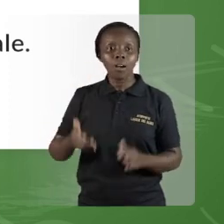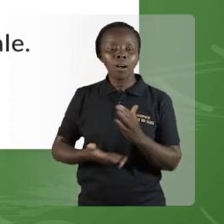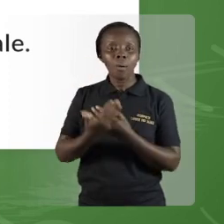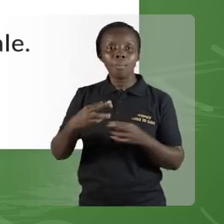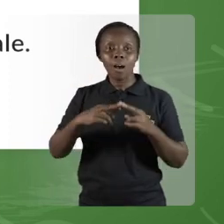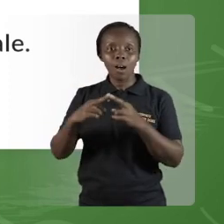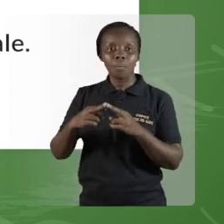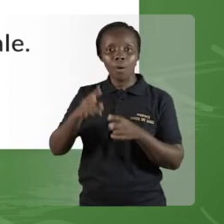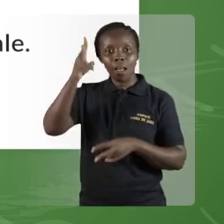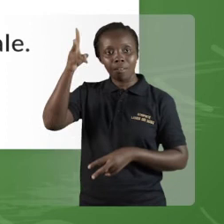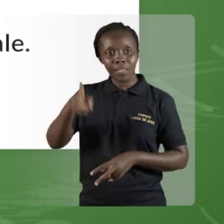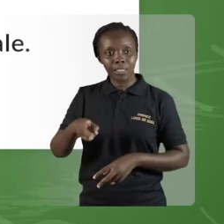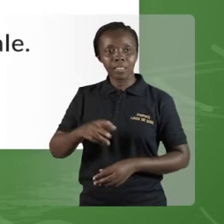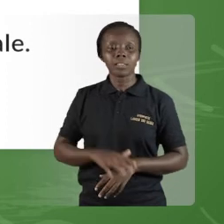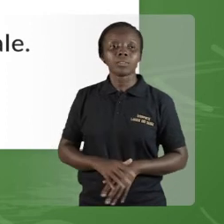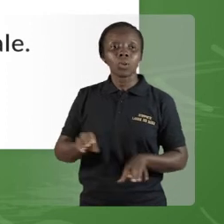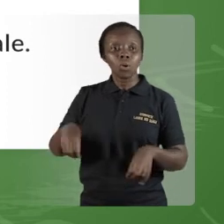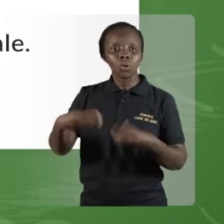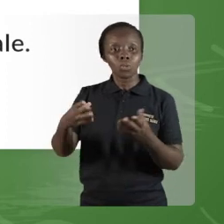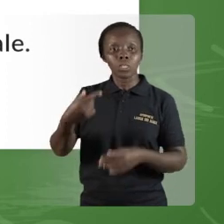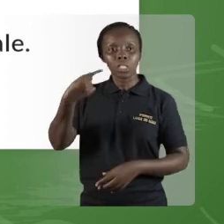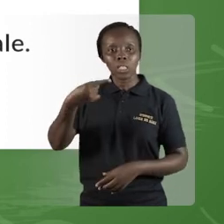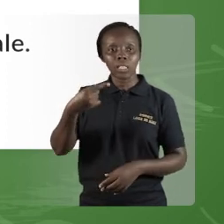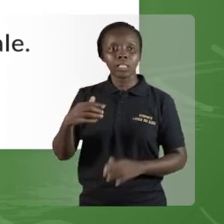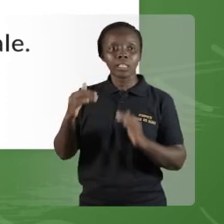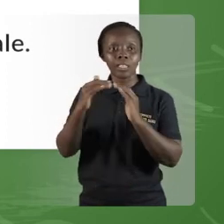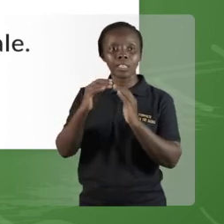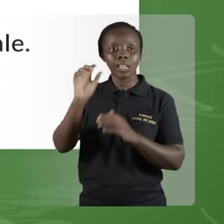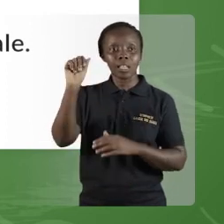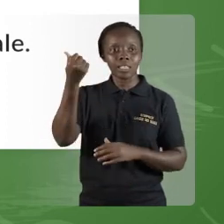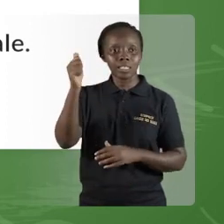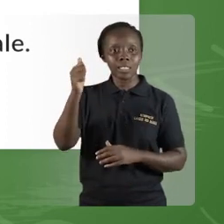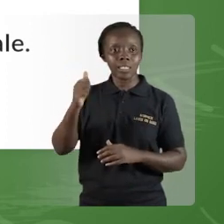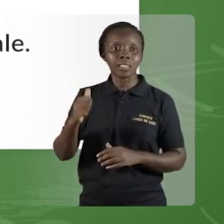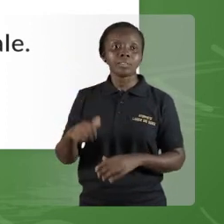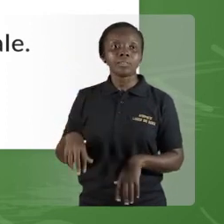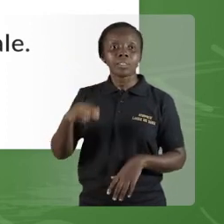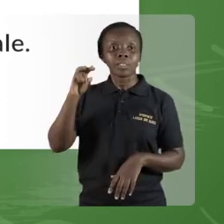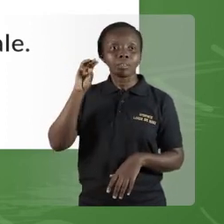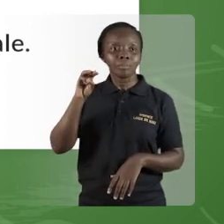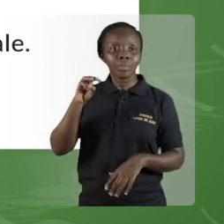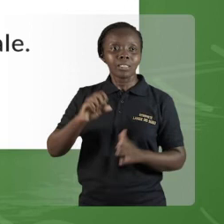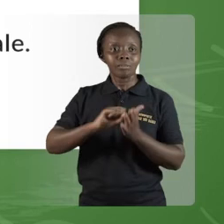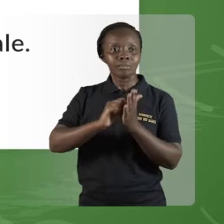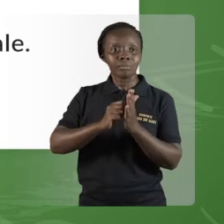verticale. On donne G égale à 10 mètres par seconde carré.